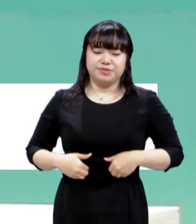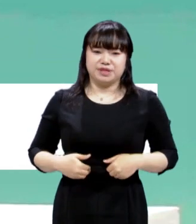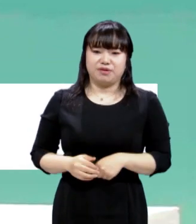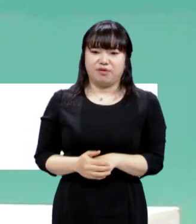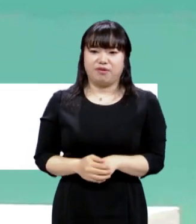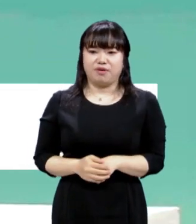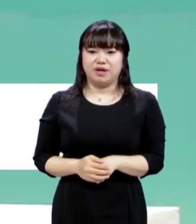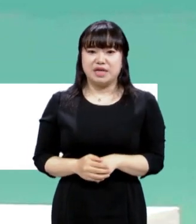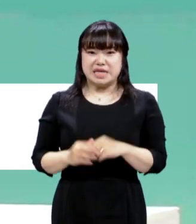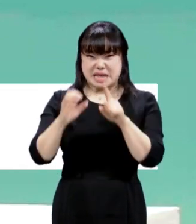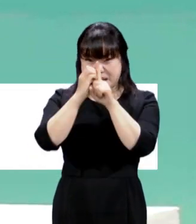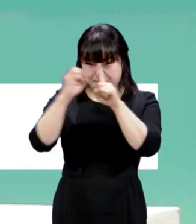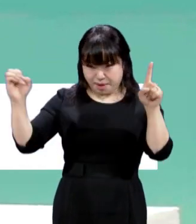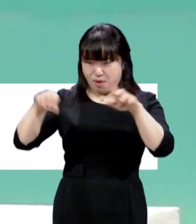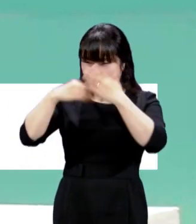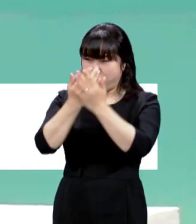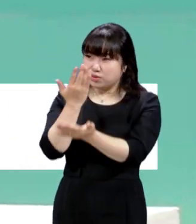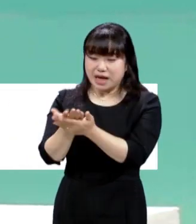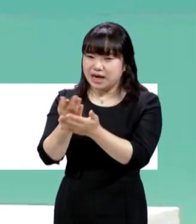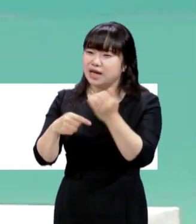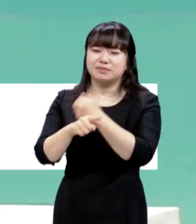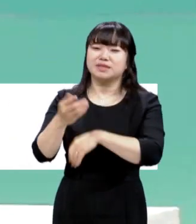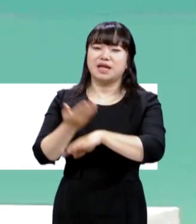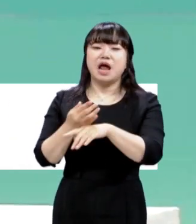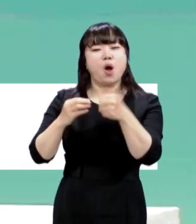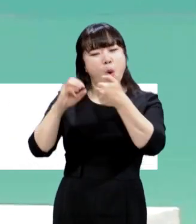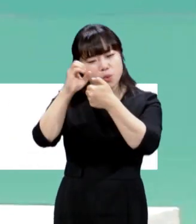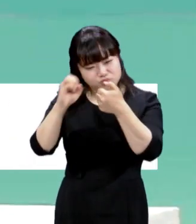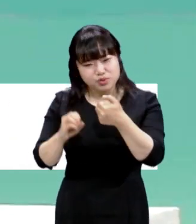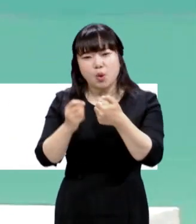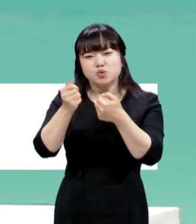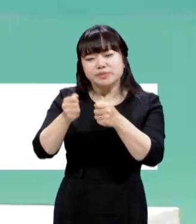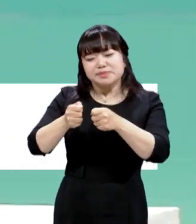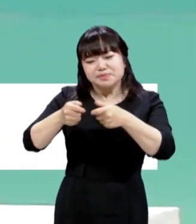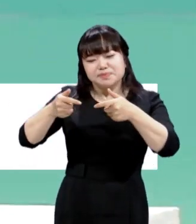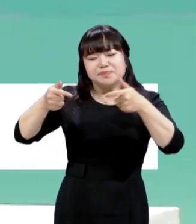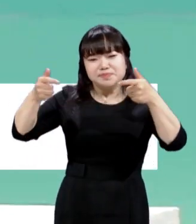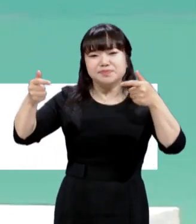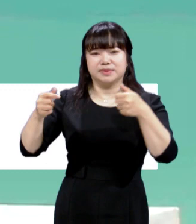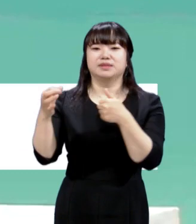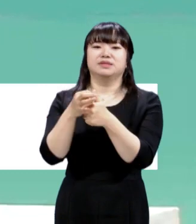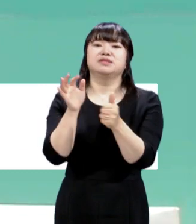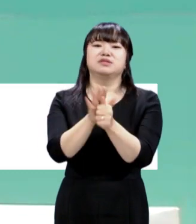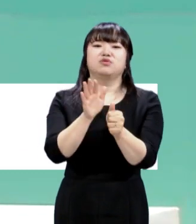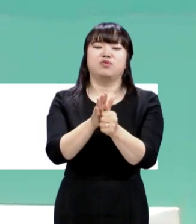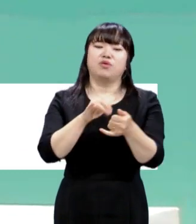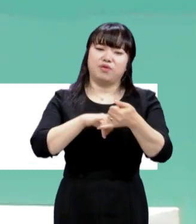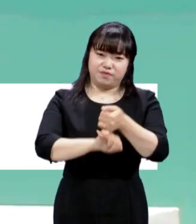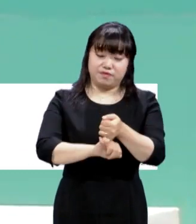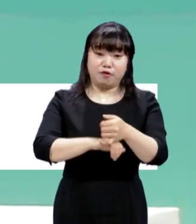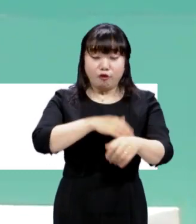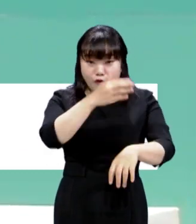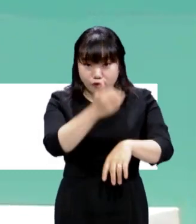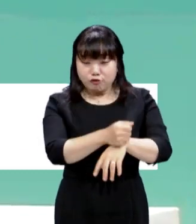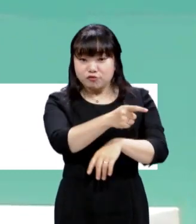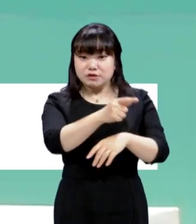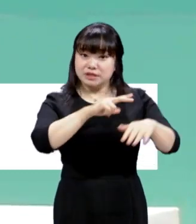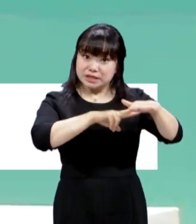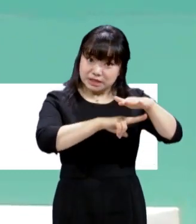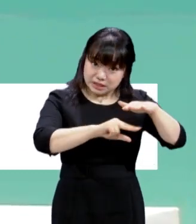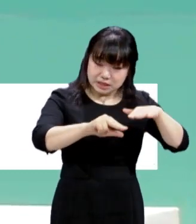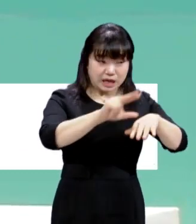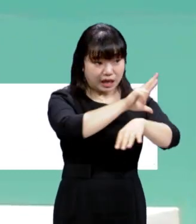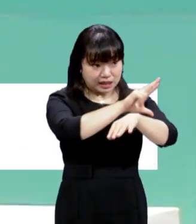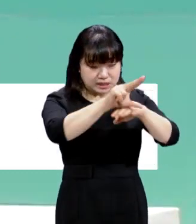한번에 100% 지원이 안된다 그러면 한 50% 의심이라도 와 점차 이렇게 인상 돼야 되지 않겠느냐 그렇게 되면은 어느정도